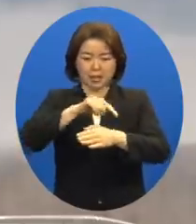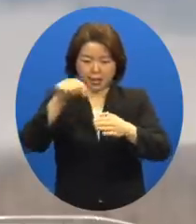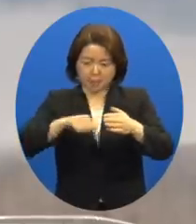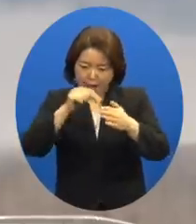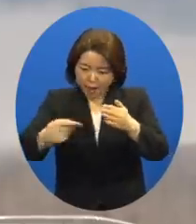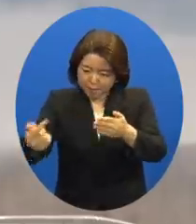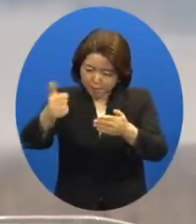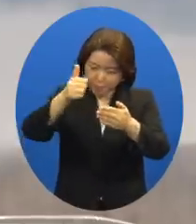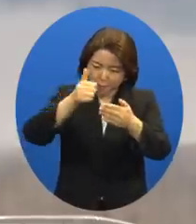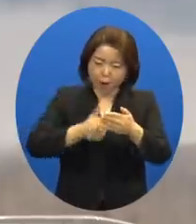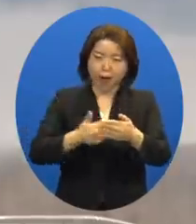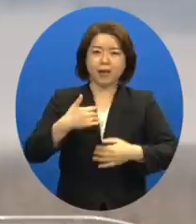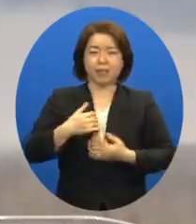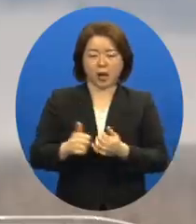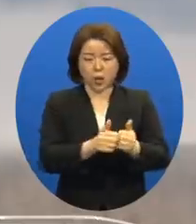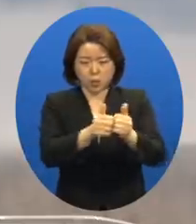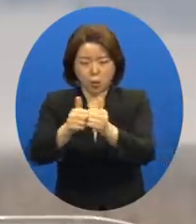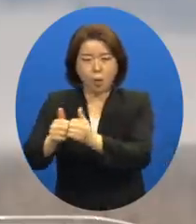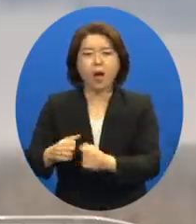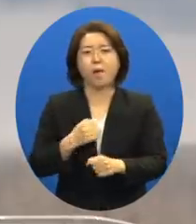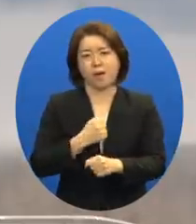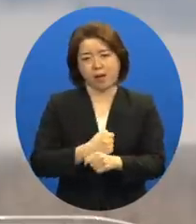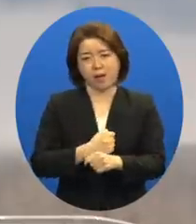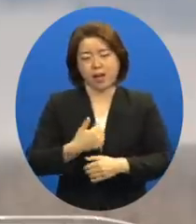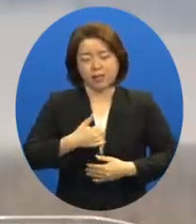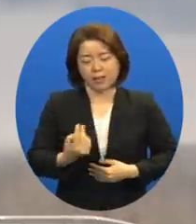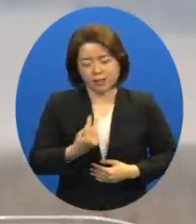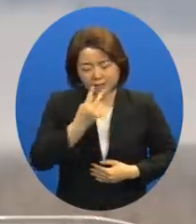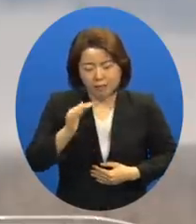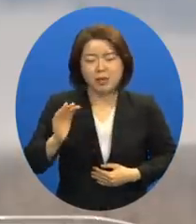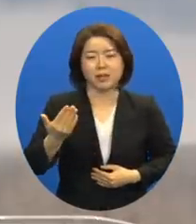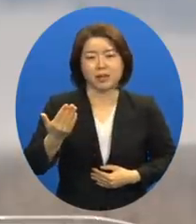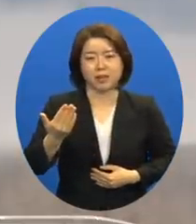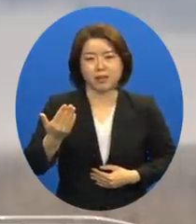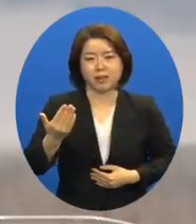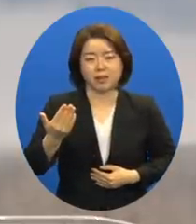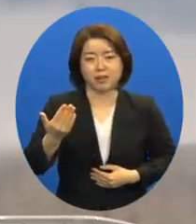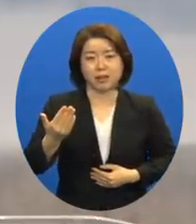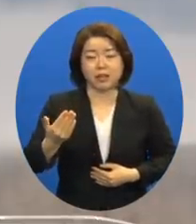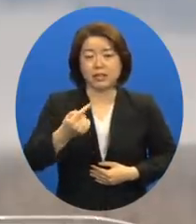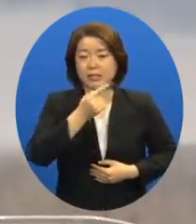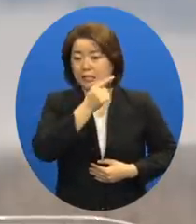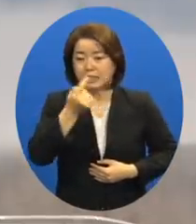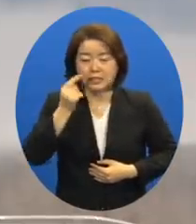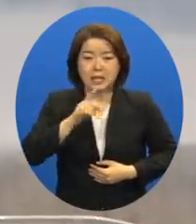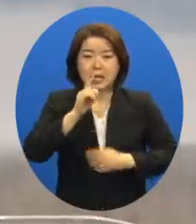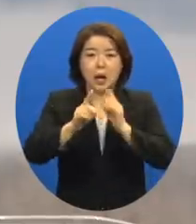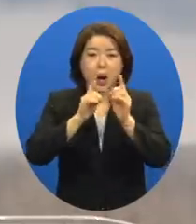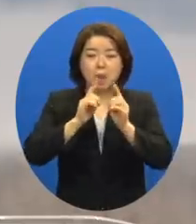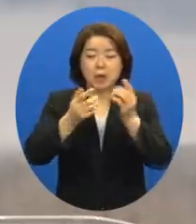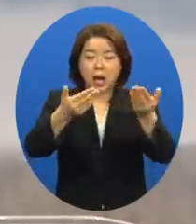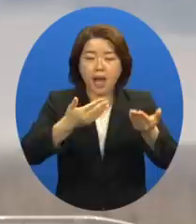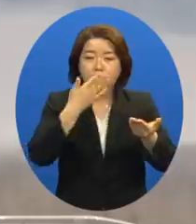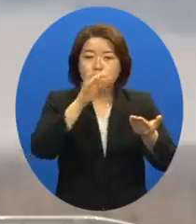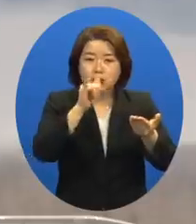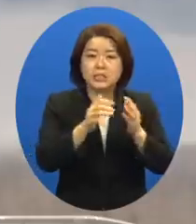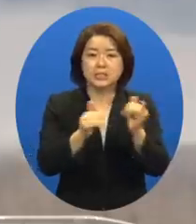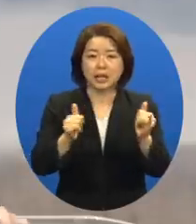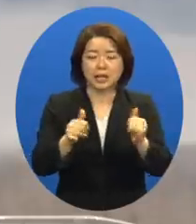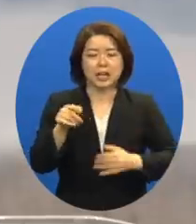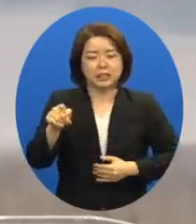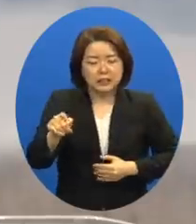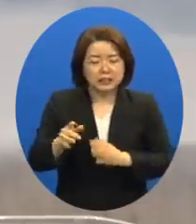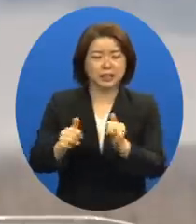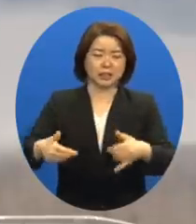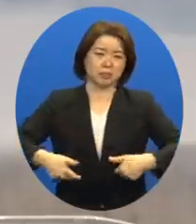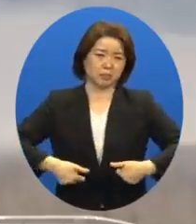내 안에 계시다, 나와 동행하고 계시다, 내 생명이 되셨다고 증언해 줄 수 있는 사람, 그 사람이